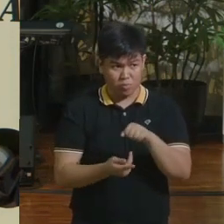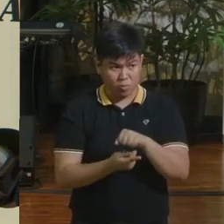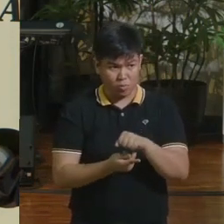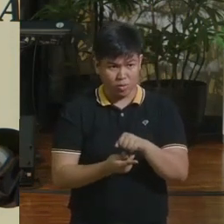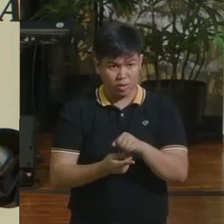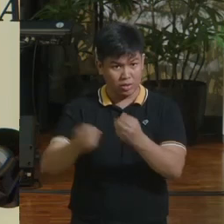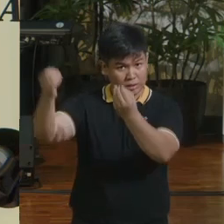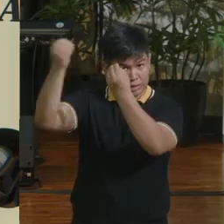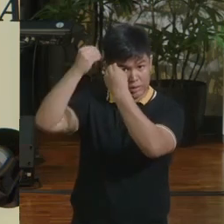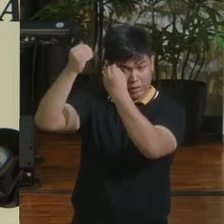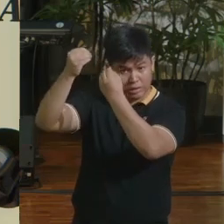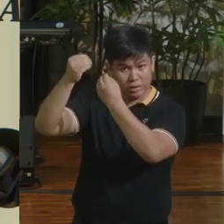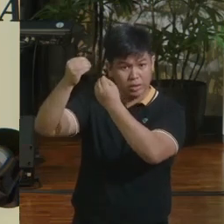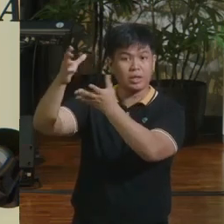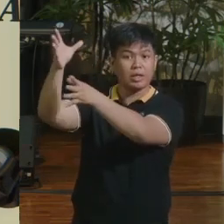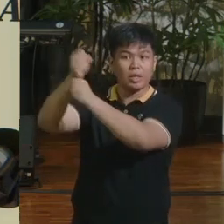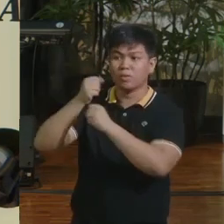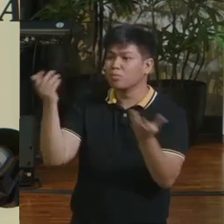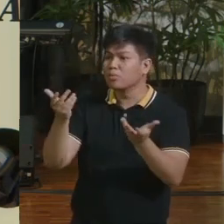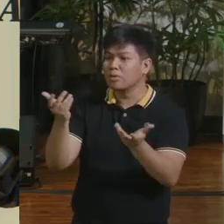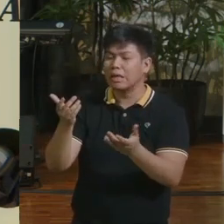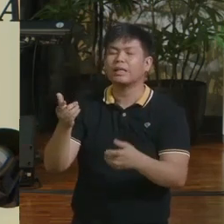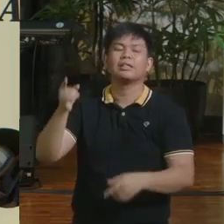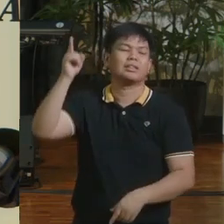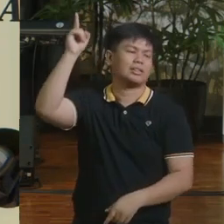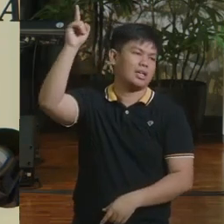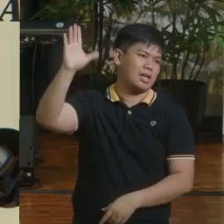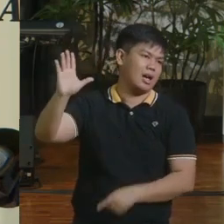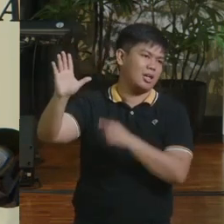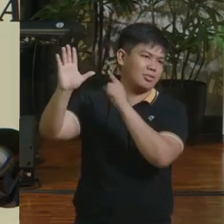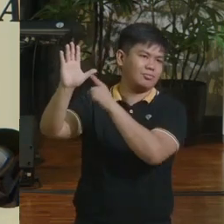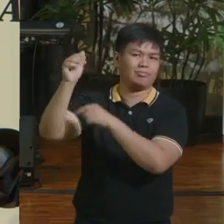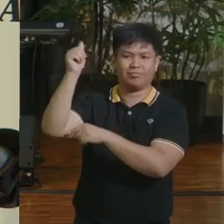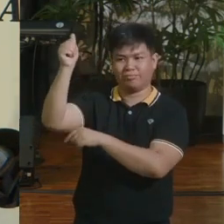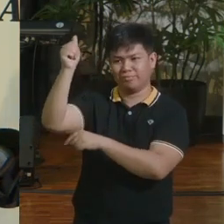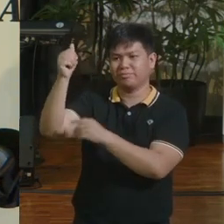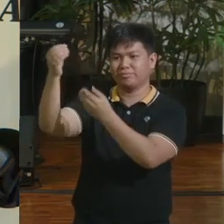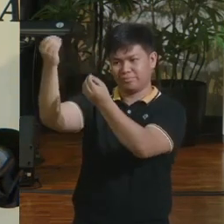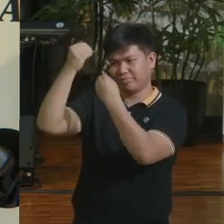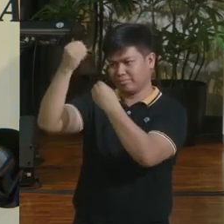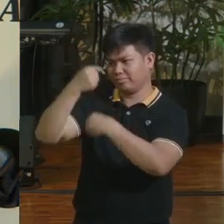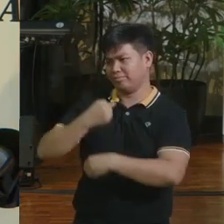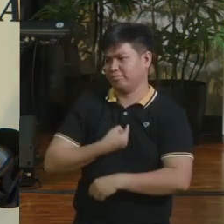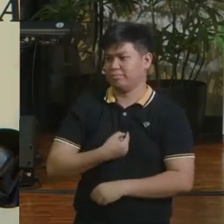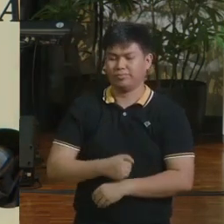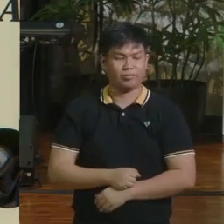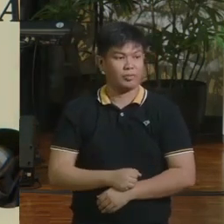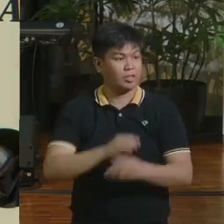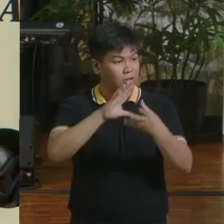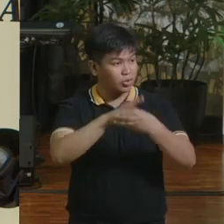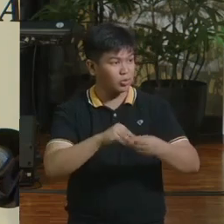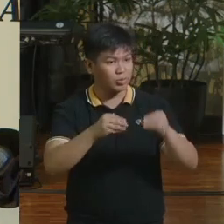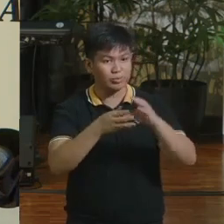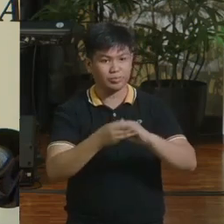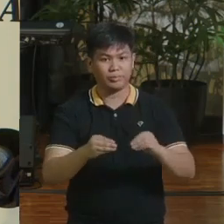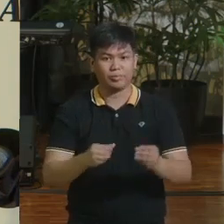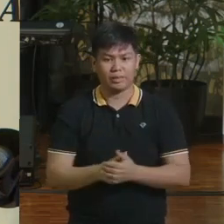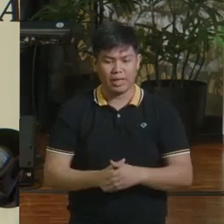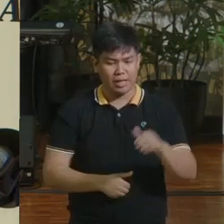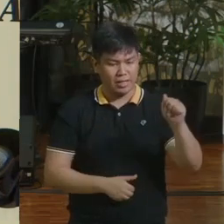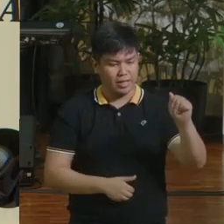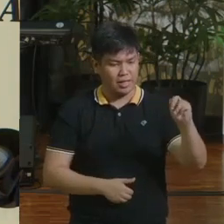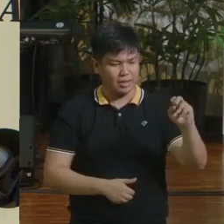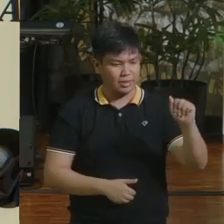mula sa Panginoon. Sabi sa Acts 9:17 to 25, ganito po ang kwento. So si